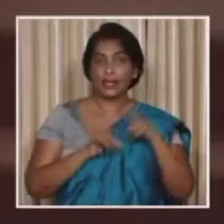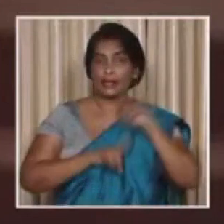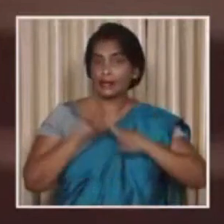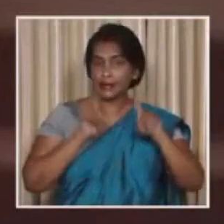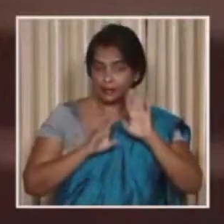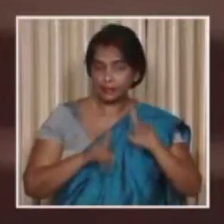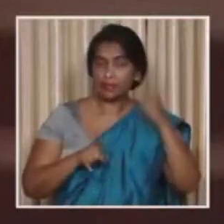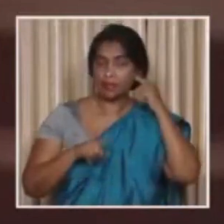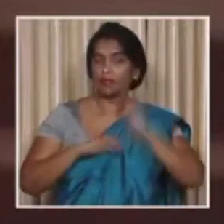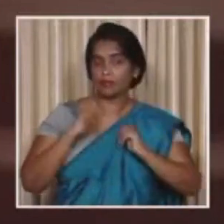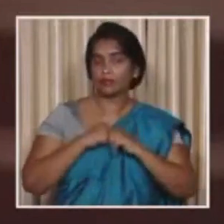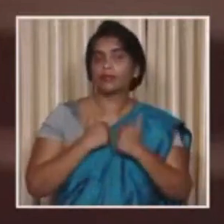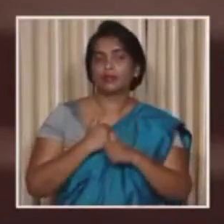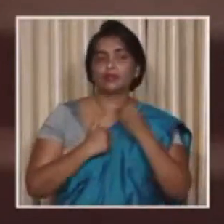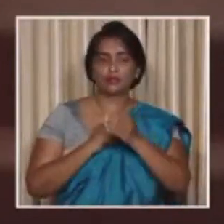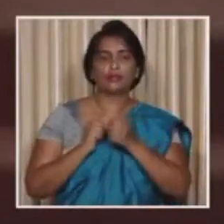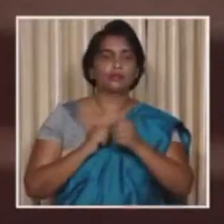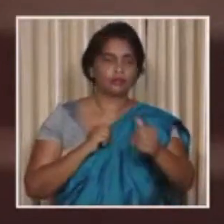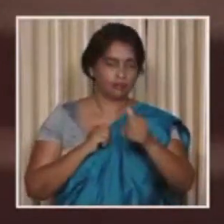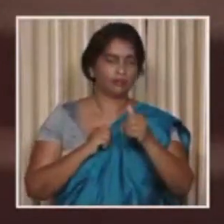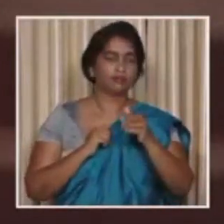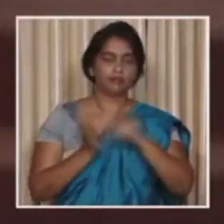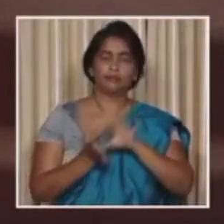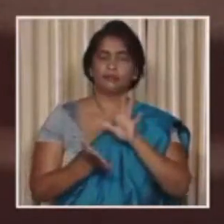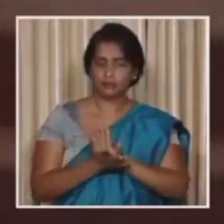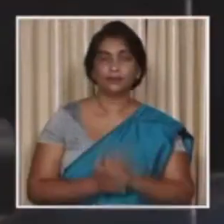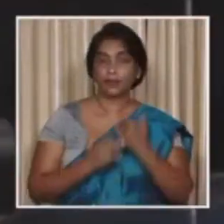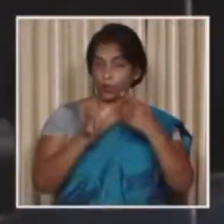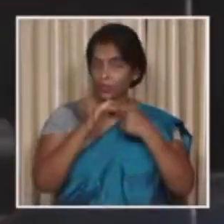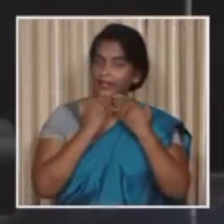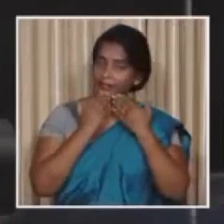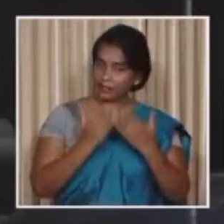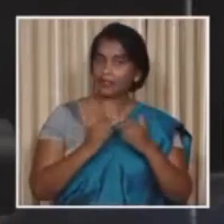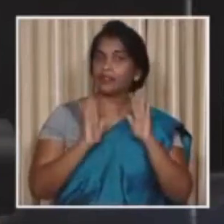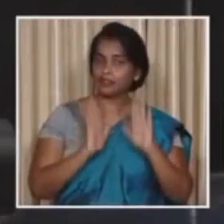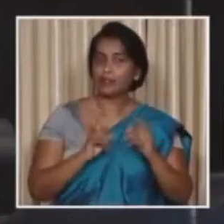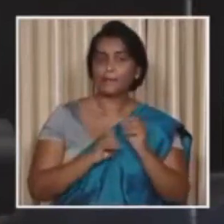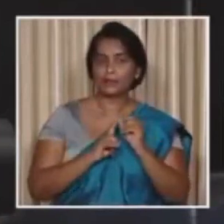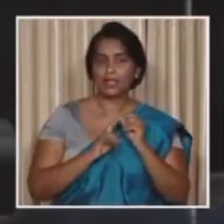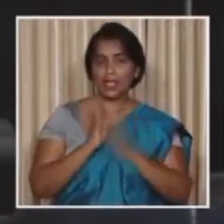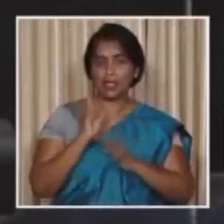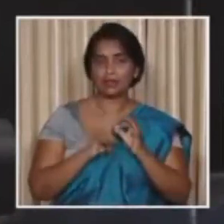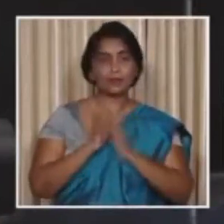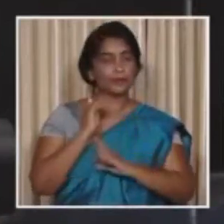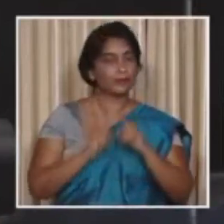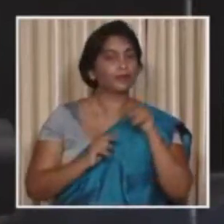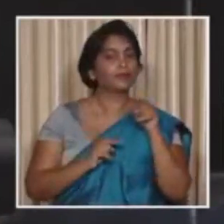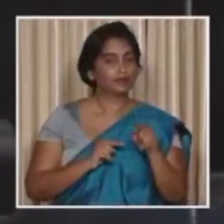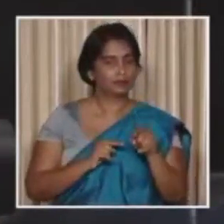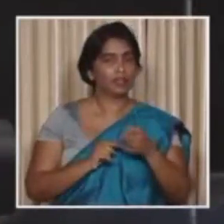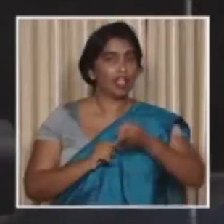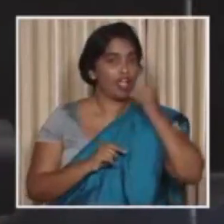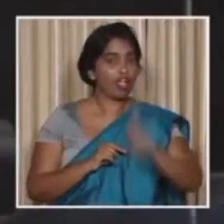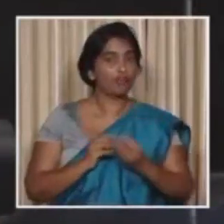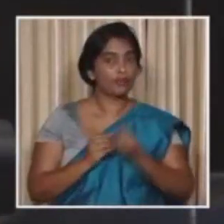ඒ සඳහා ක්‍රමවේදයක් සකස් කරලා දෙන්න කටයුතු කරන්න තීන්දුව කළා තියෙනවා කරු කතානායකතුම නමුත් ප්‍රසන්න ඇමතුමාගේ අමාත්‍යාංශයෙන් මේකට ඇප්‍රූවල්